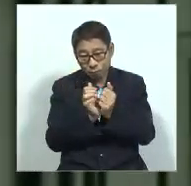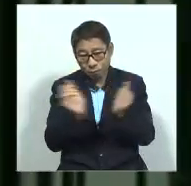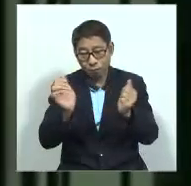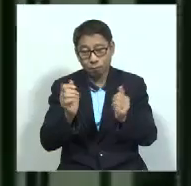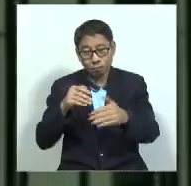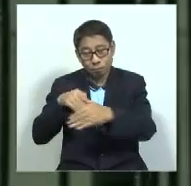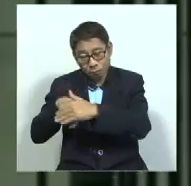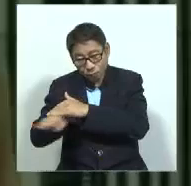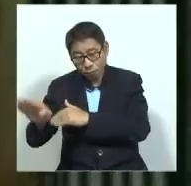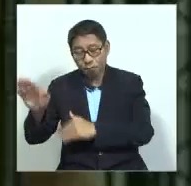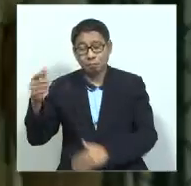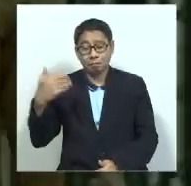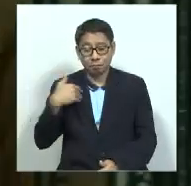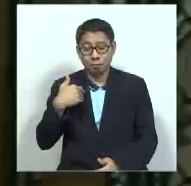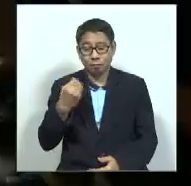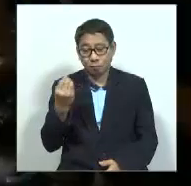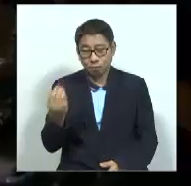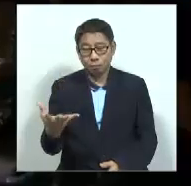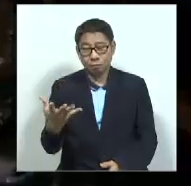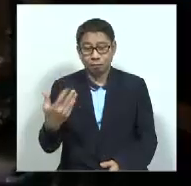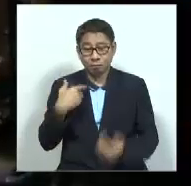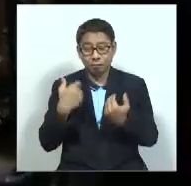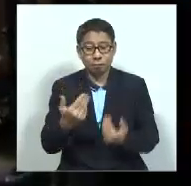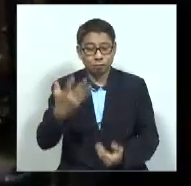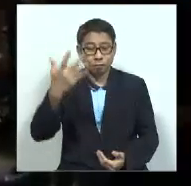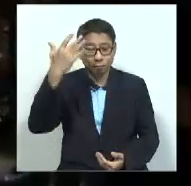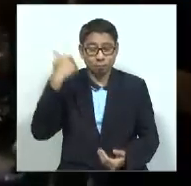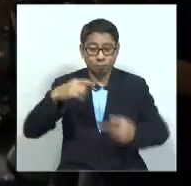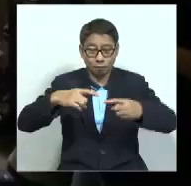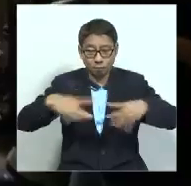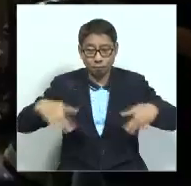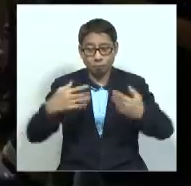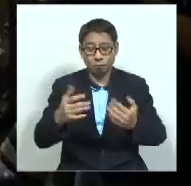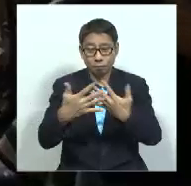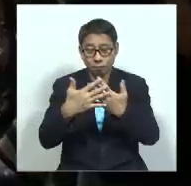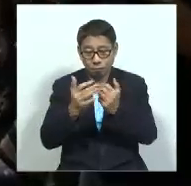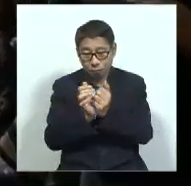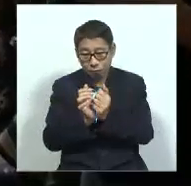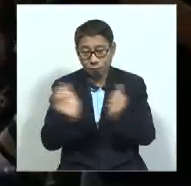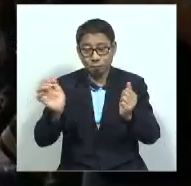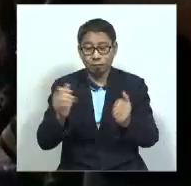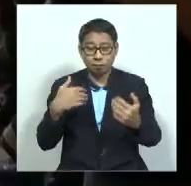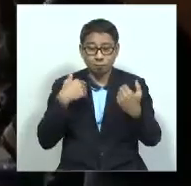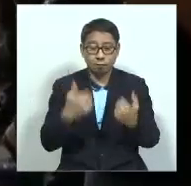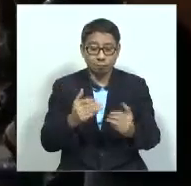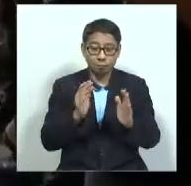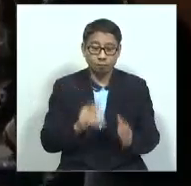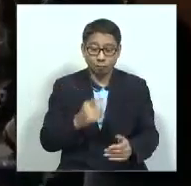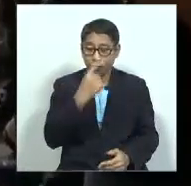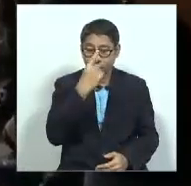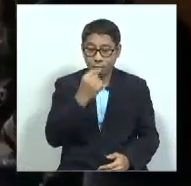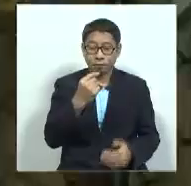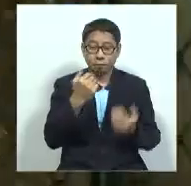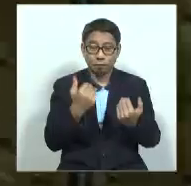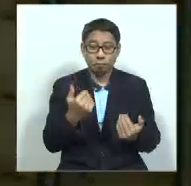ถิติหลบหนีคดีสูงนะครับที่ผ่านมานั้นอัยการสูงสุดก็คัดค้านการประกันตัวสำหรับกรณีที่เป็นผู้ต้องหาชาวต่างชาติมาโดย